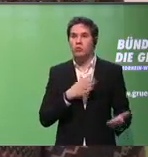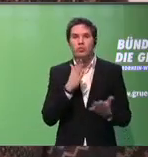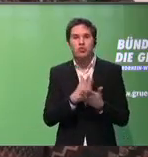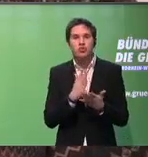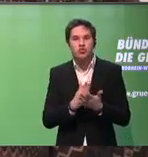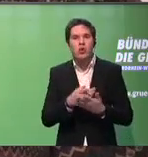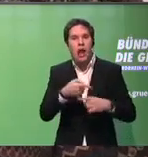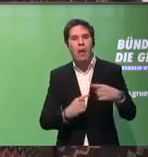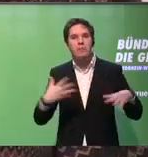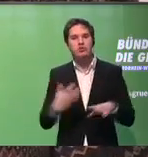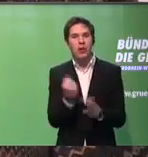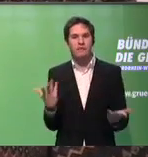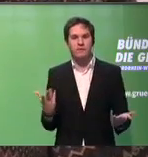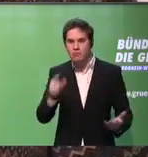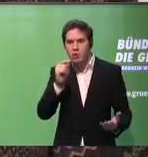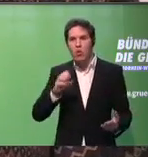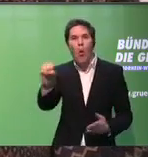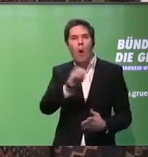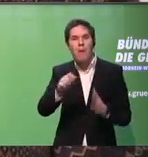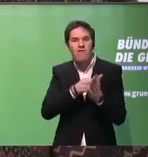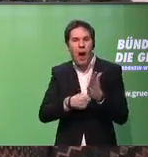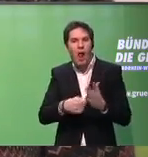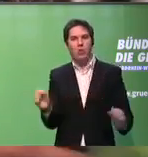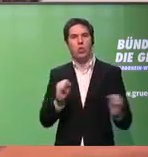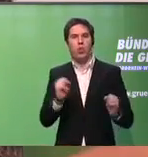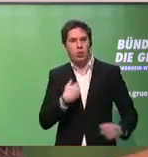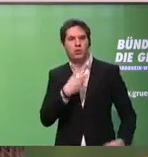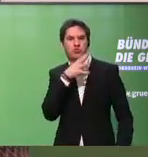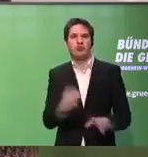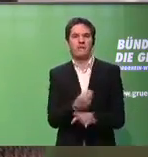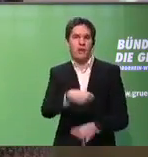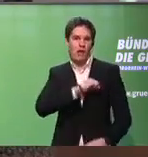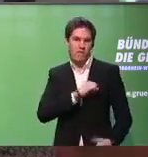Miete für eine erfolgreiche Europawahl gewonnen.